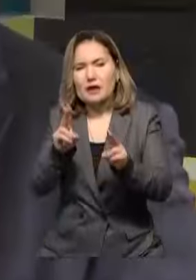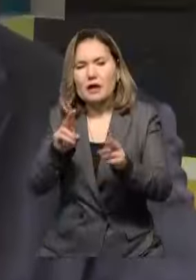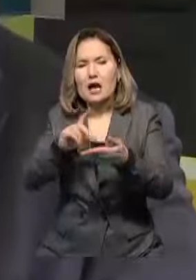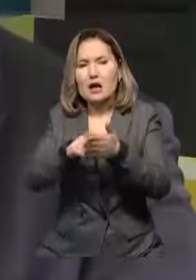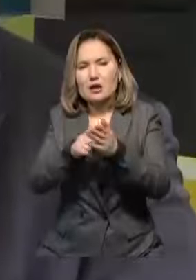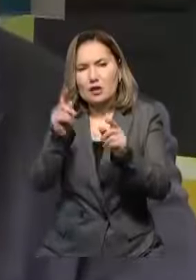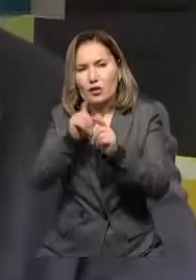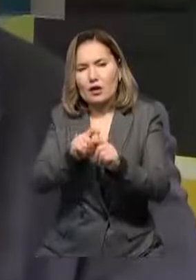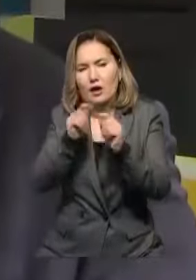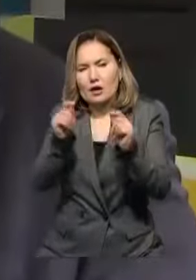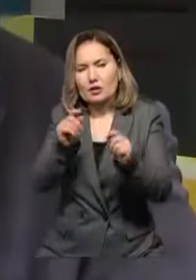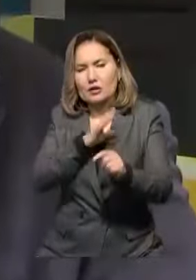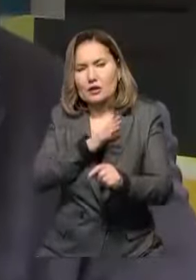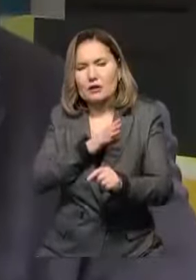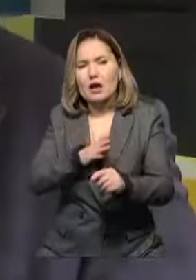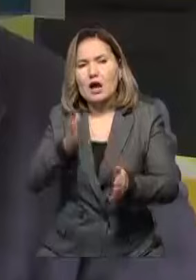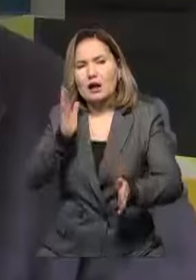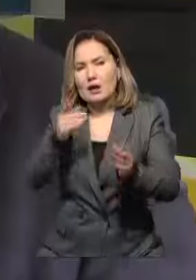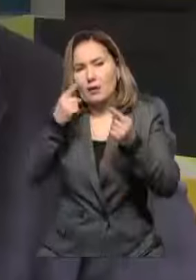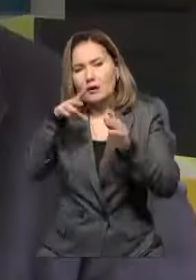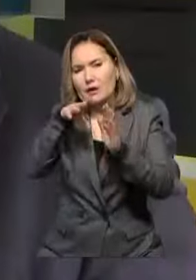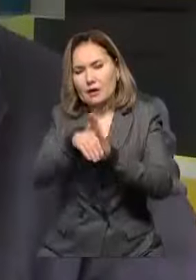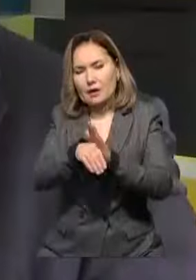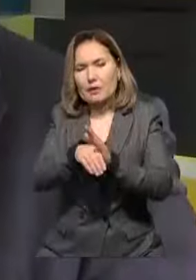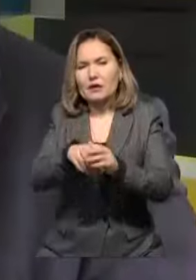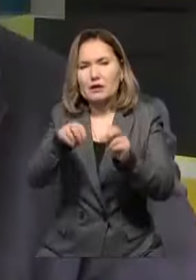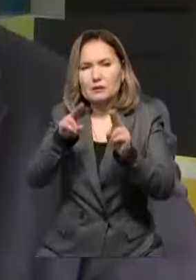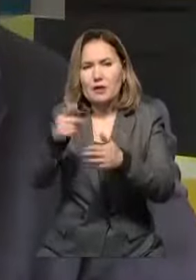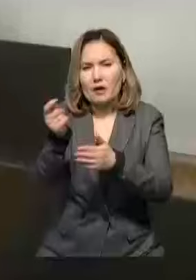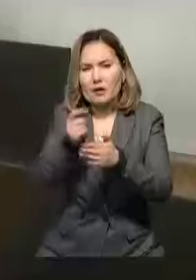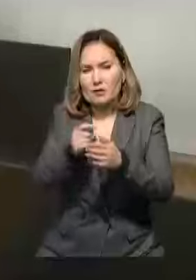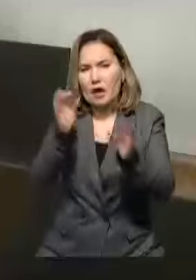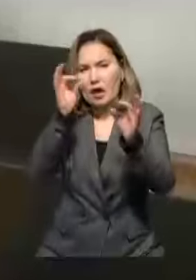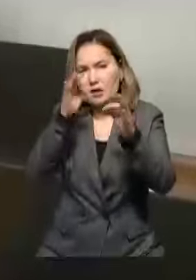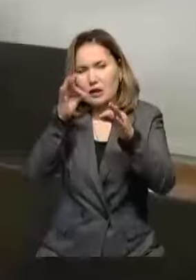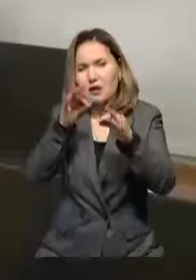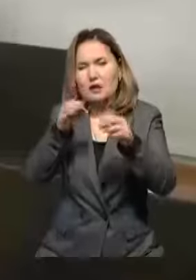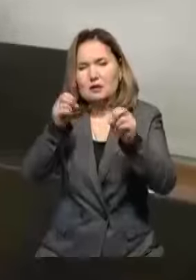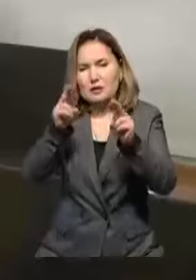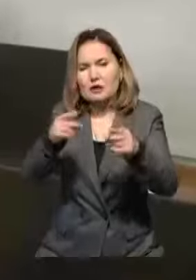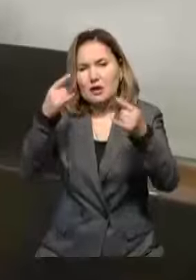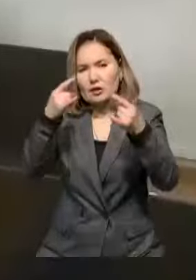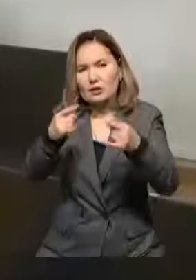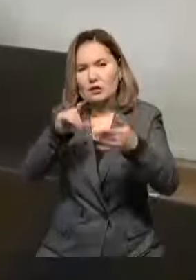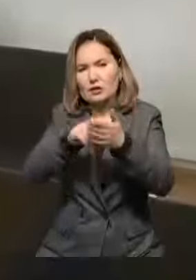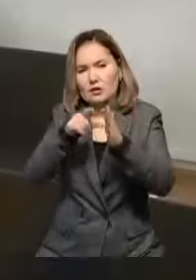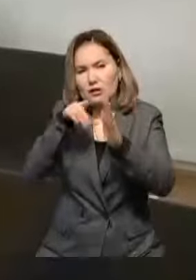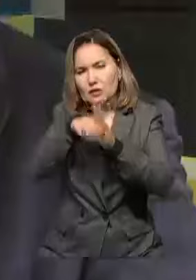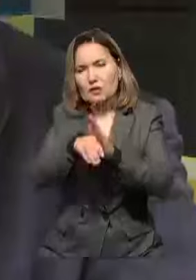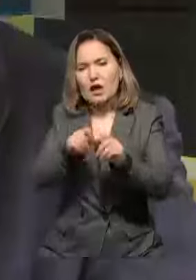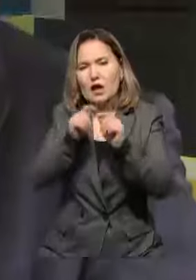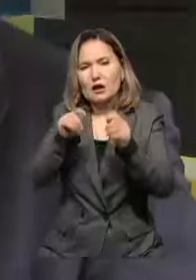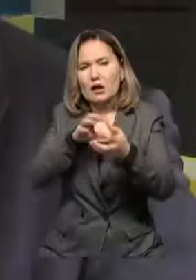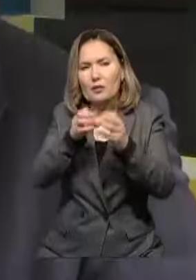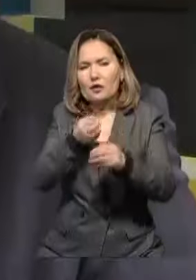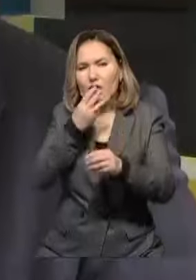ішінде кіретіні робототехника, STEM лаборатория, телестудия. Мектебімізден былтырдан берген сабақтарымыздың